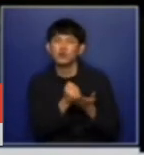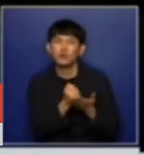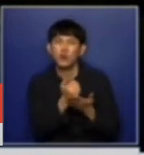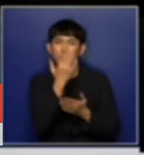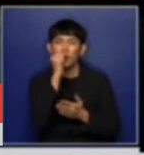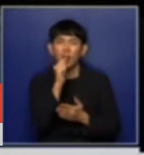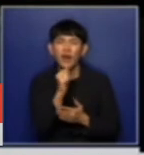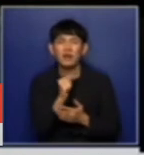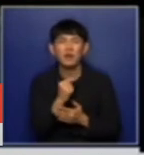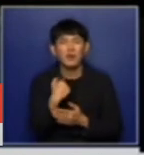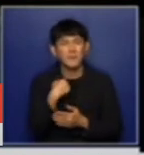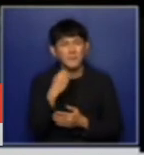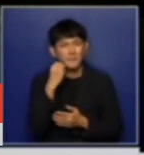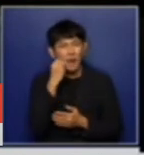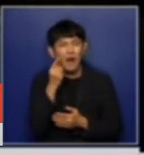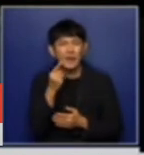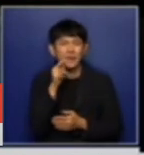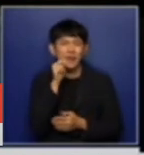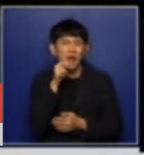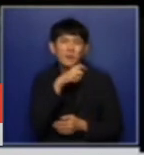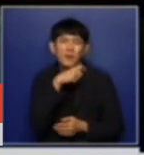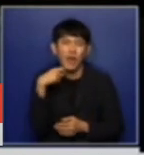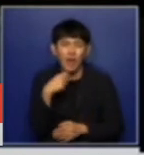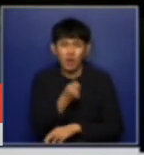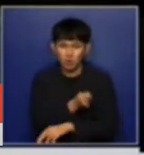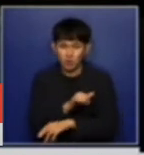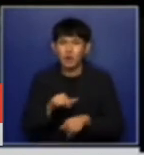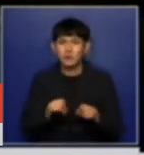ำนาแล้วศรีอยุธยาก็ไม่มีน้ำทำนา